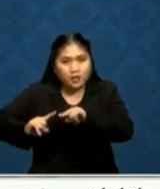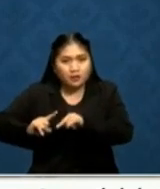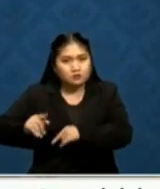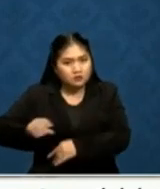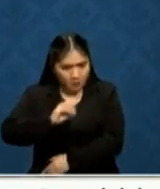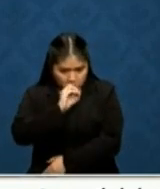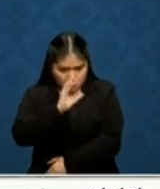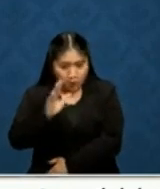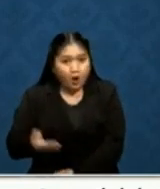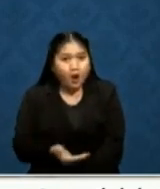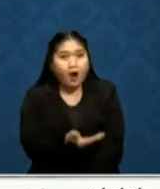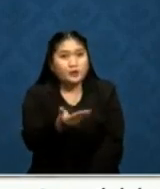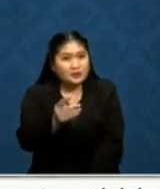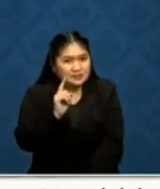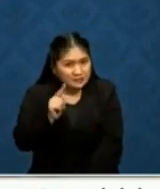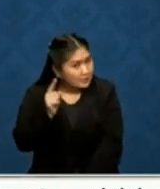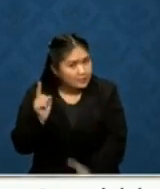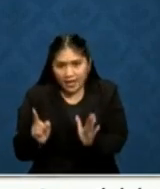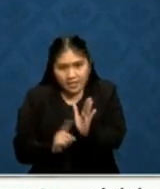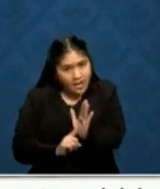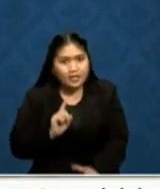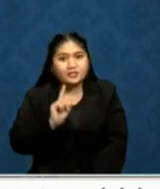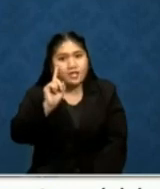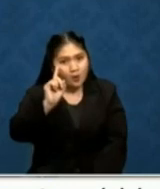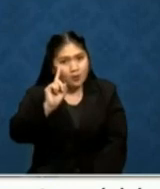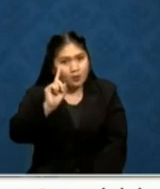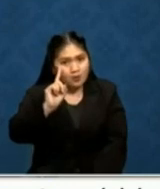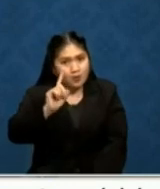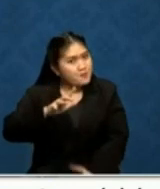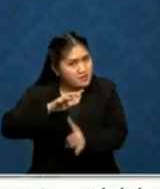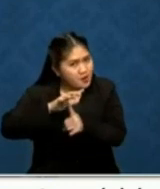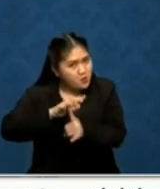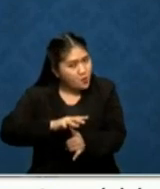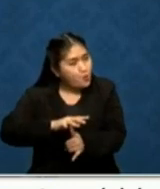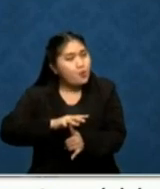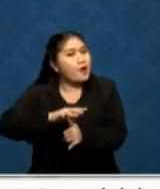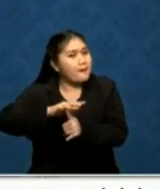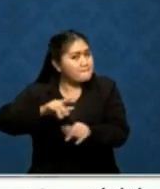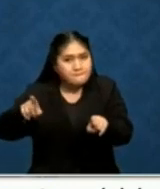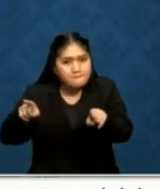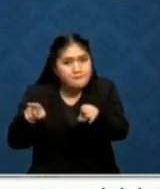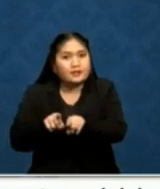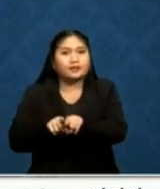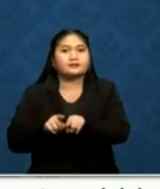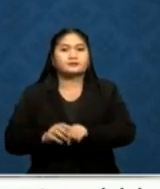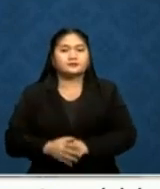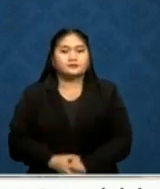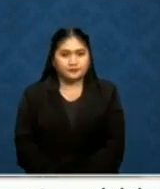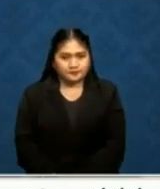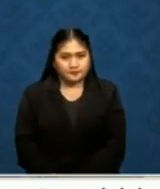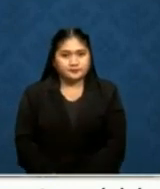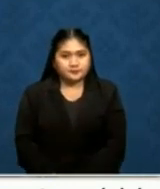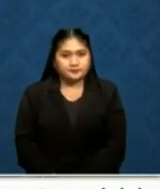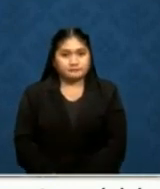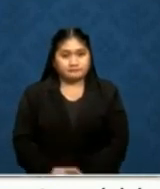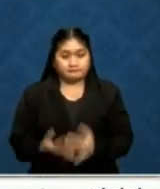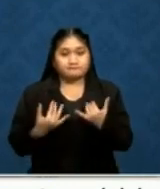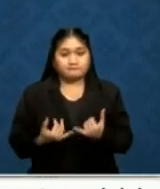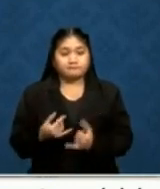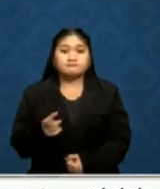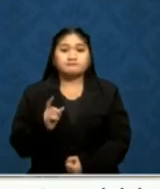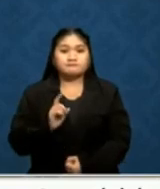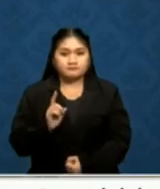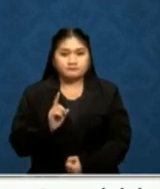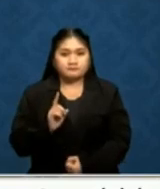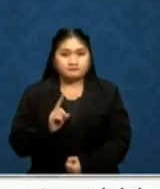าการกระทําเพียงแค่ครั้งเดียวเนี่ยก็ถือเป็นการคุกคามทางเพศได้เช่นเดียวกันค่ะเพราะฉะนั้นเรื่องนี้ไ